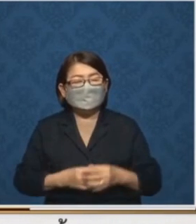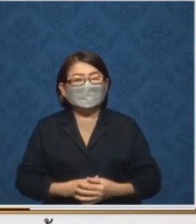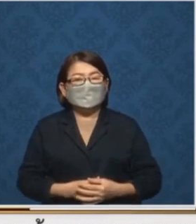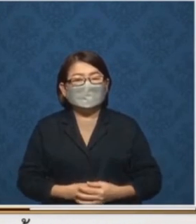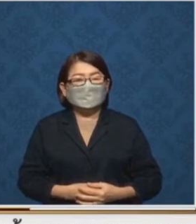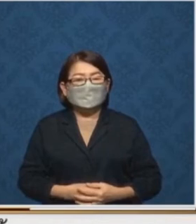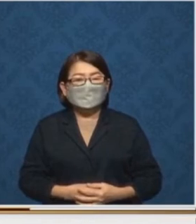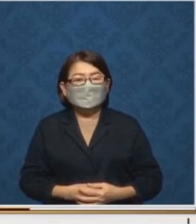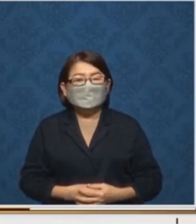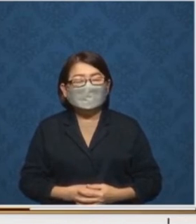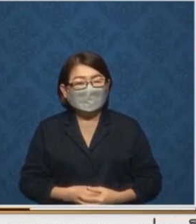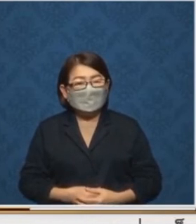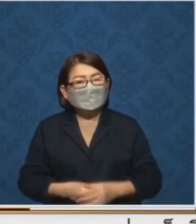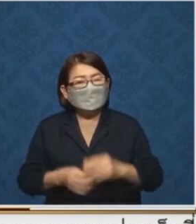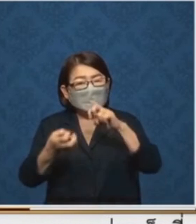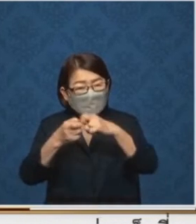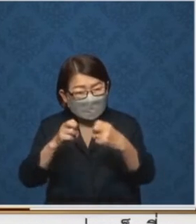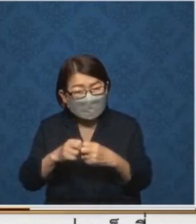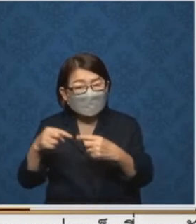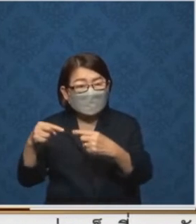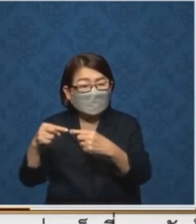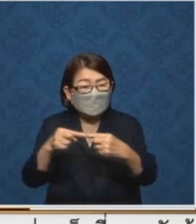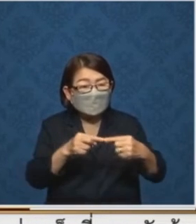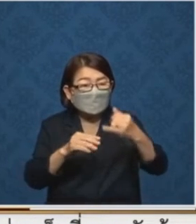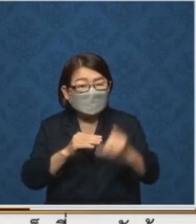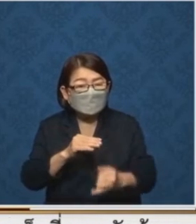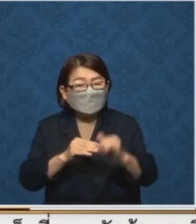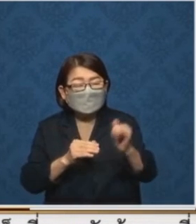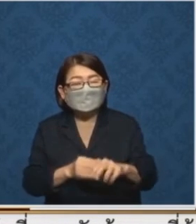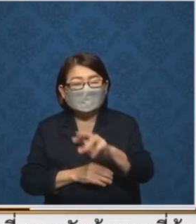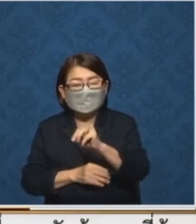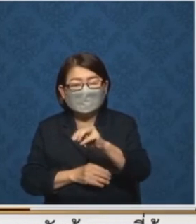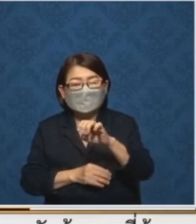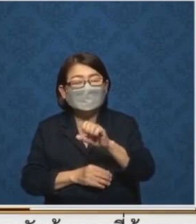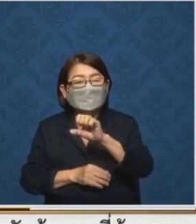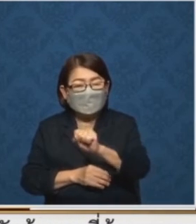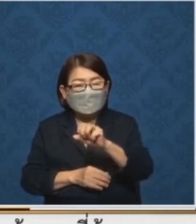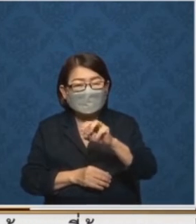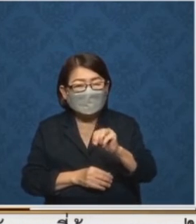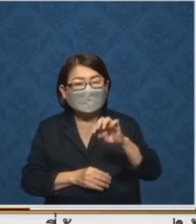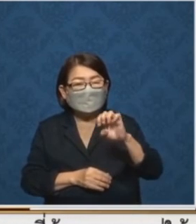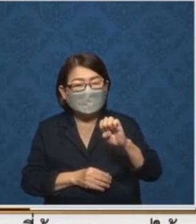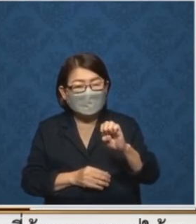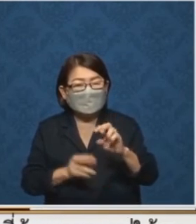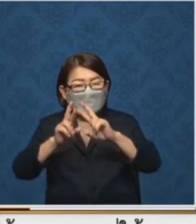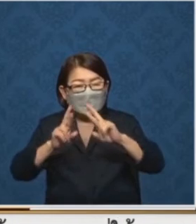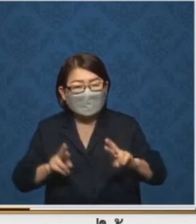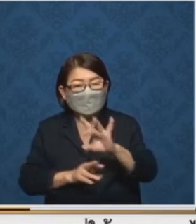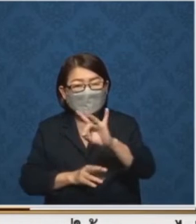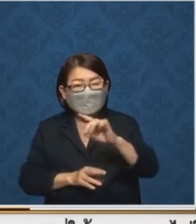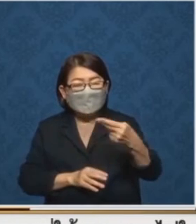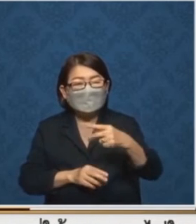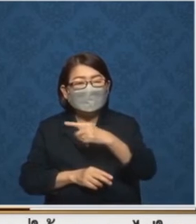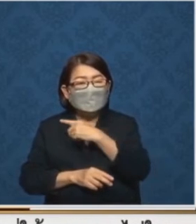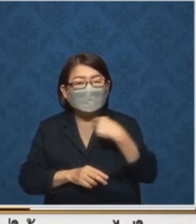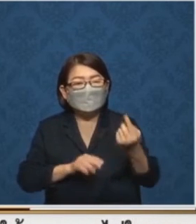ันคันนะ จอดทิ้งท่ไปดูอแผ่นหน่สิครับไ้นี่มนไมใช่ภาพ สัตว มหสจรยอะไรนะครับต้นไม้ปกคุม